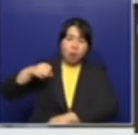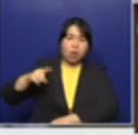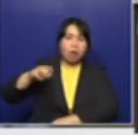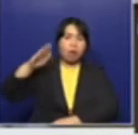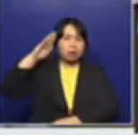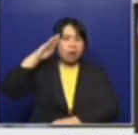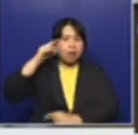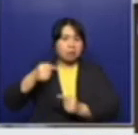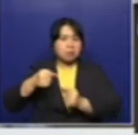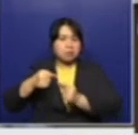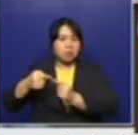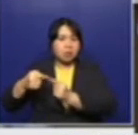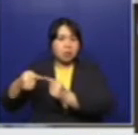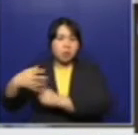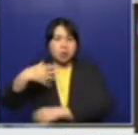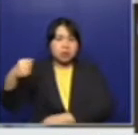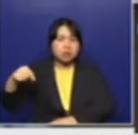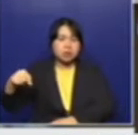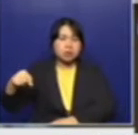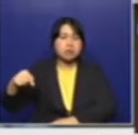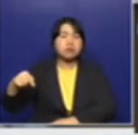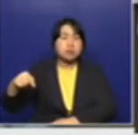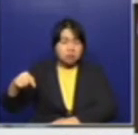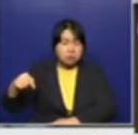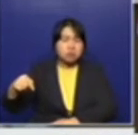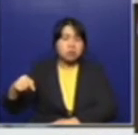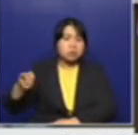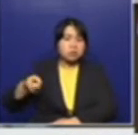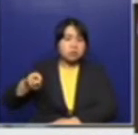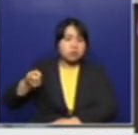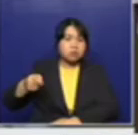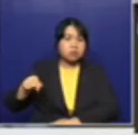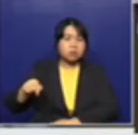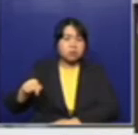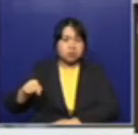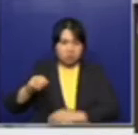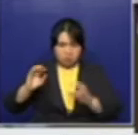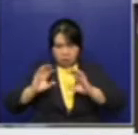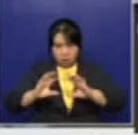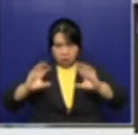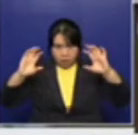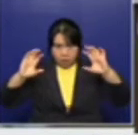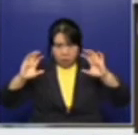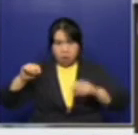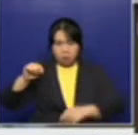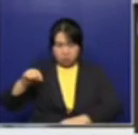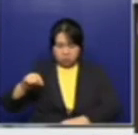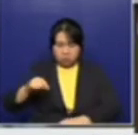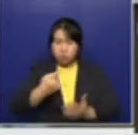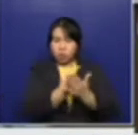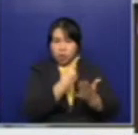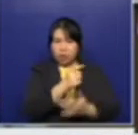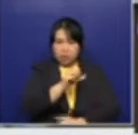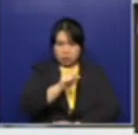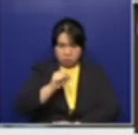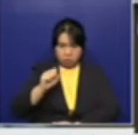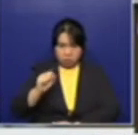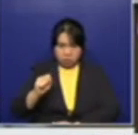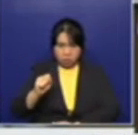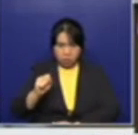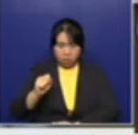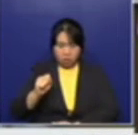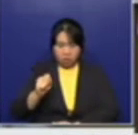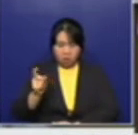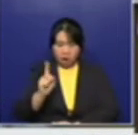นาจในปัจจุบันไม่อาจปฏิเสธได้รัฐสภาหรือผู้แทนที่มีลักษณะรัฐธรร